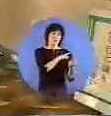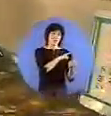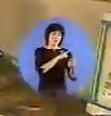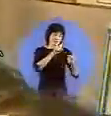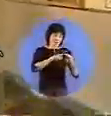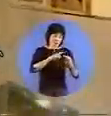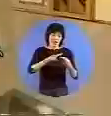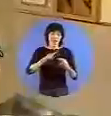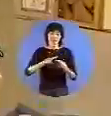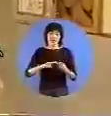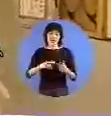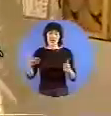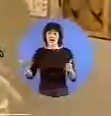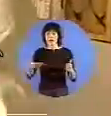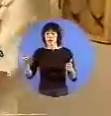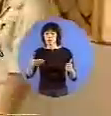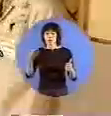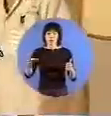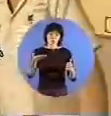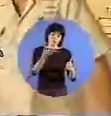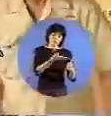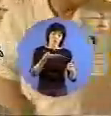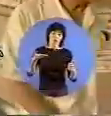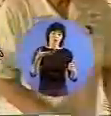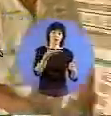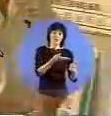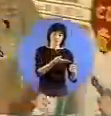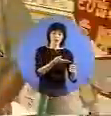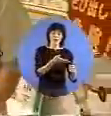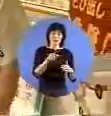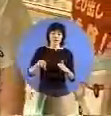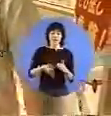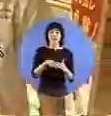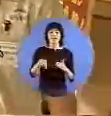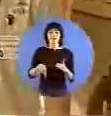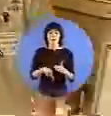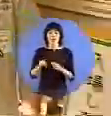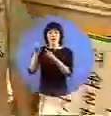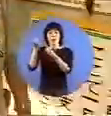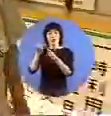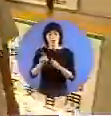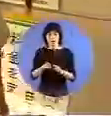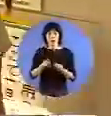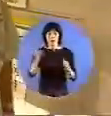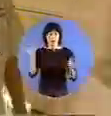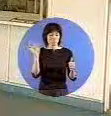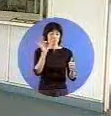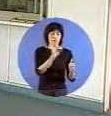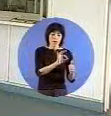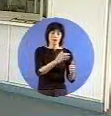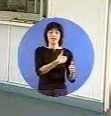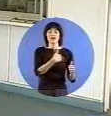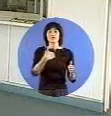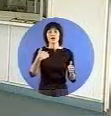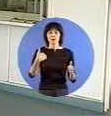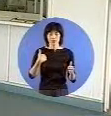紹介提供する社団法人で、仕事の内容に応じて報酬を受け取ることもでき